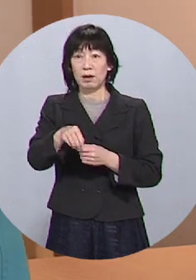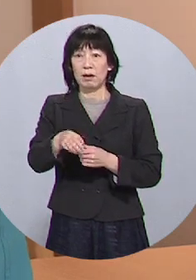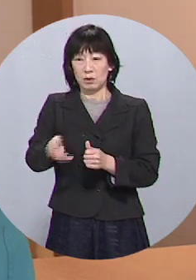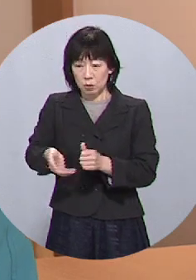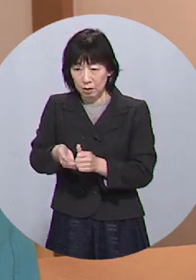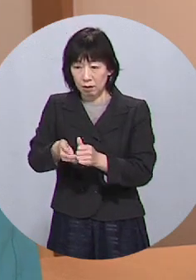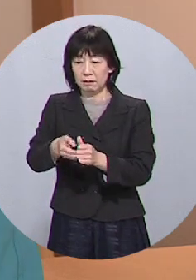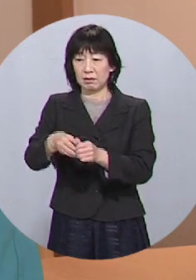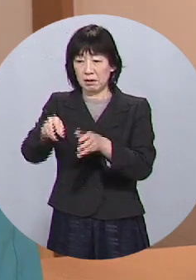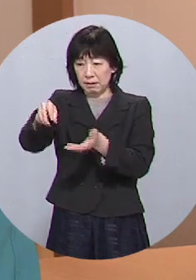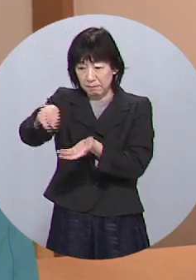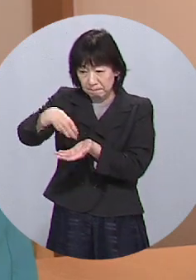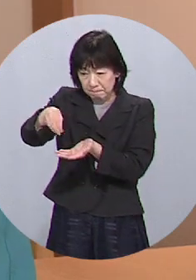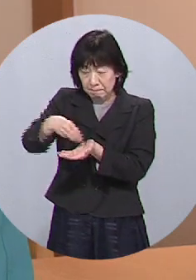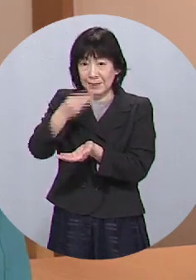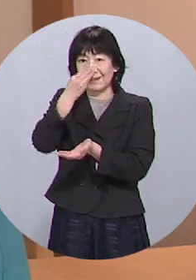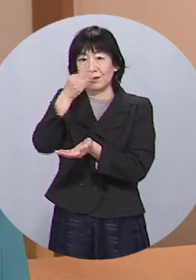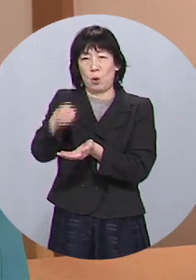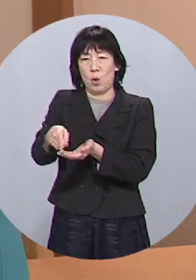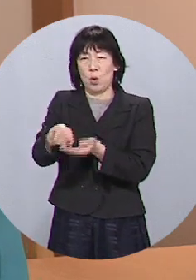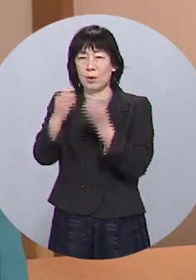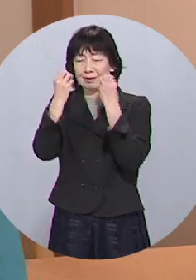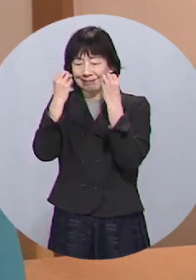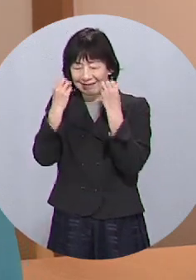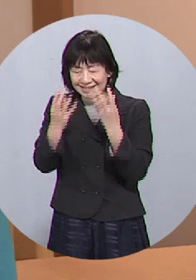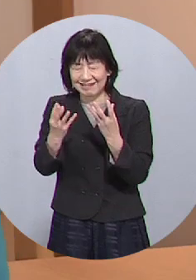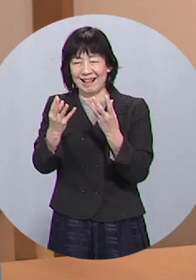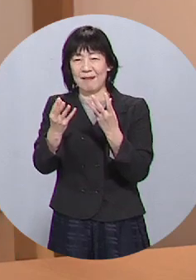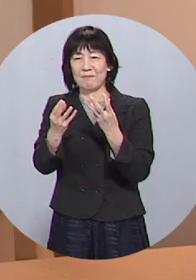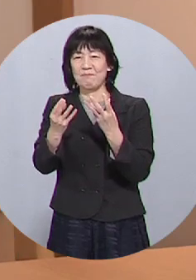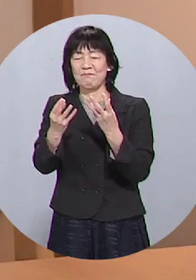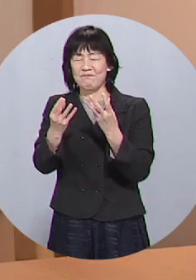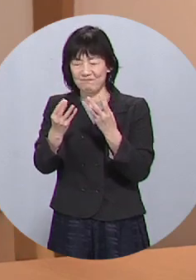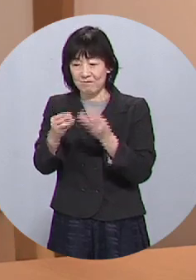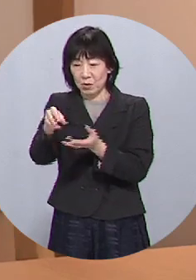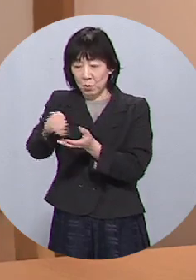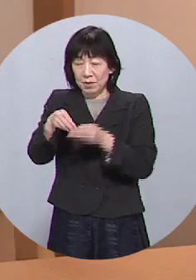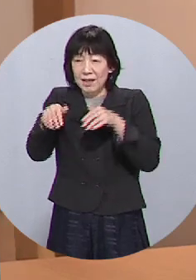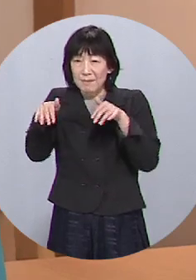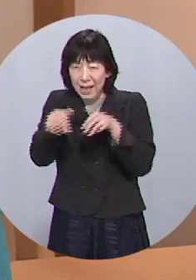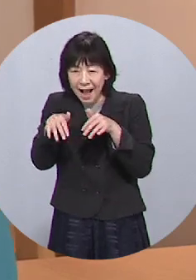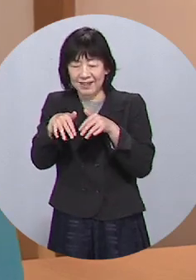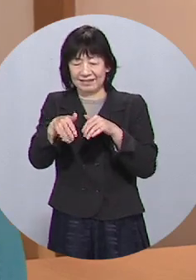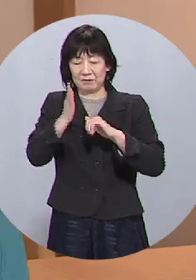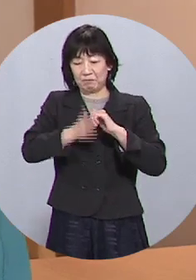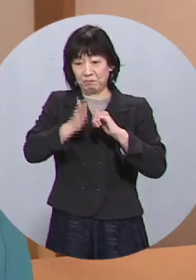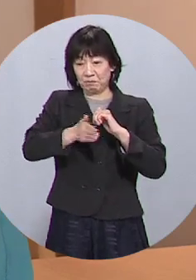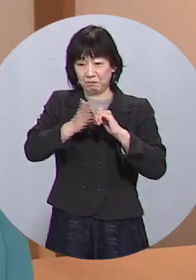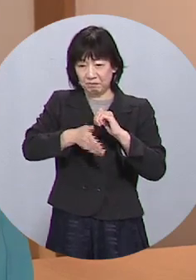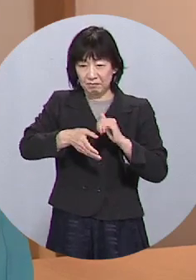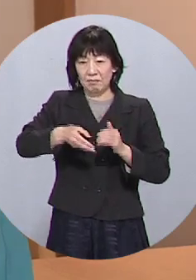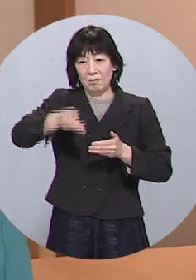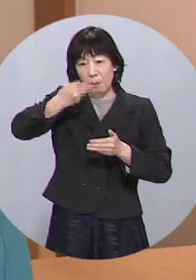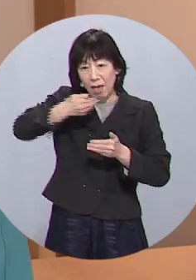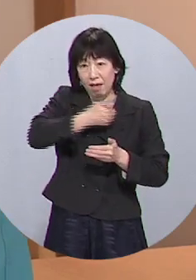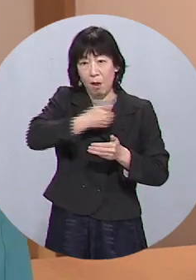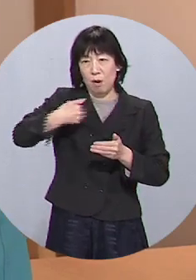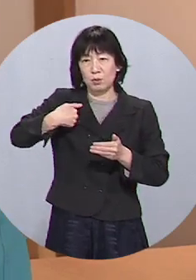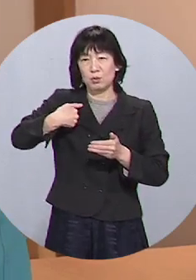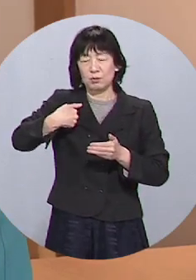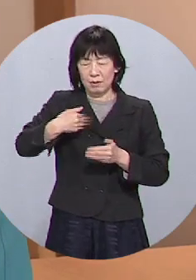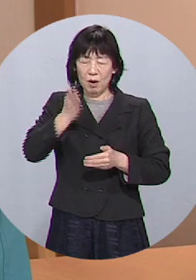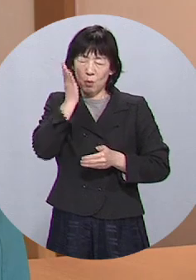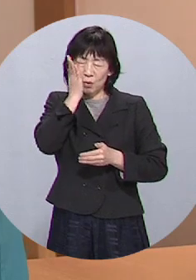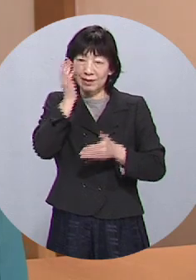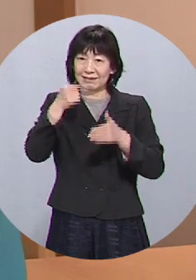でやっぱり新鮮なものを新鮮なうちに食べられるっていうことがとても美味しくいただ